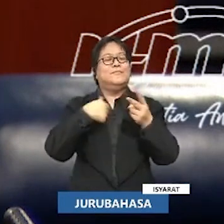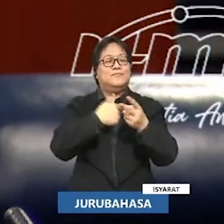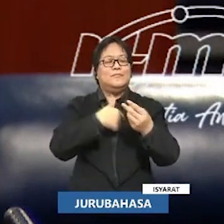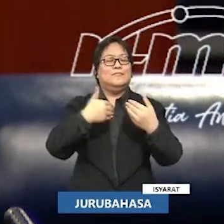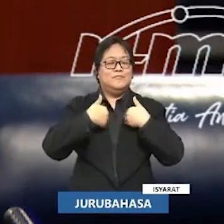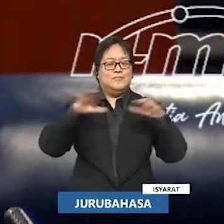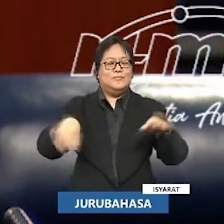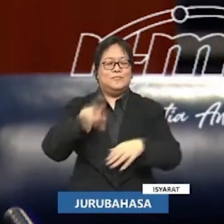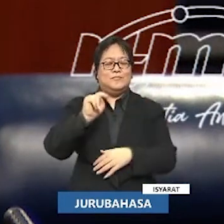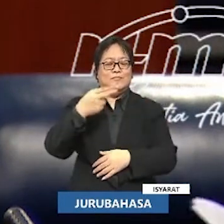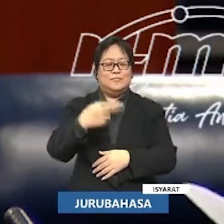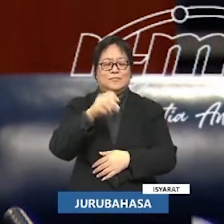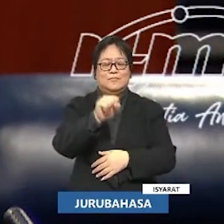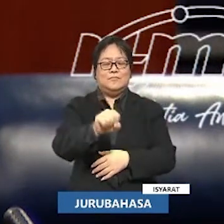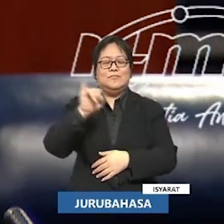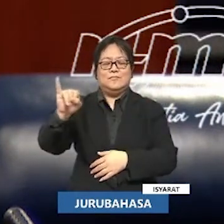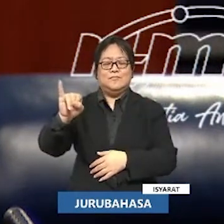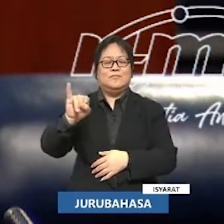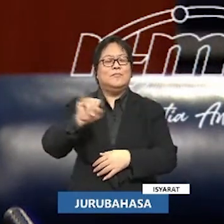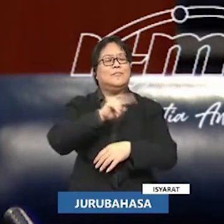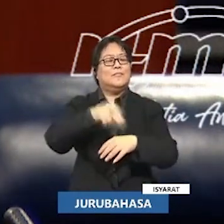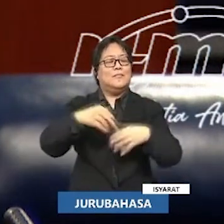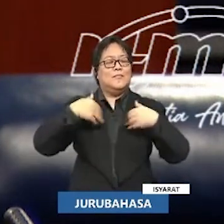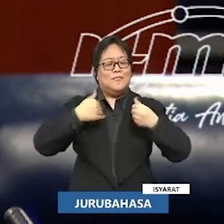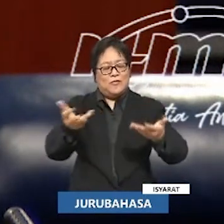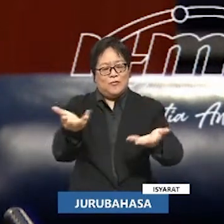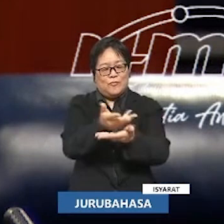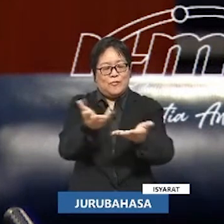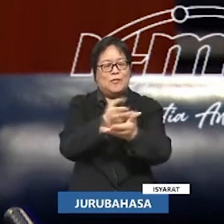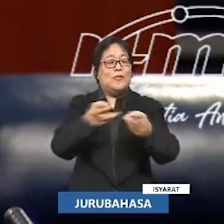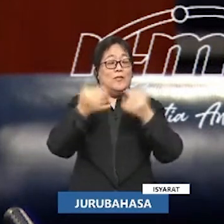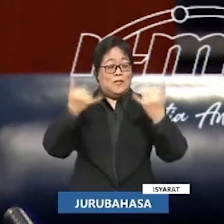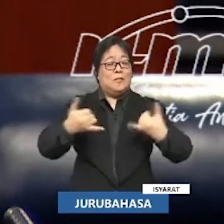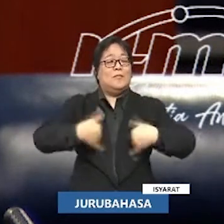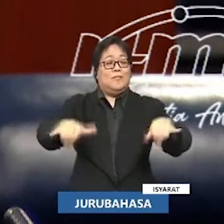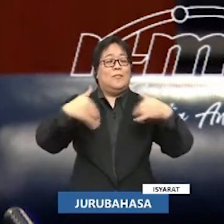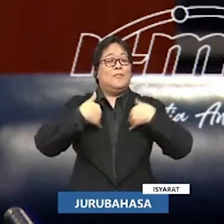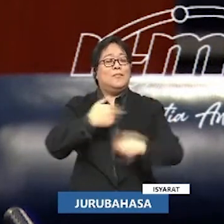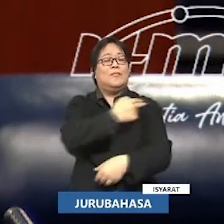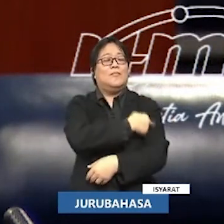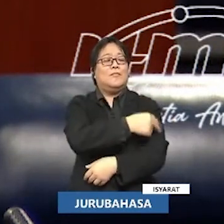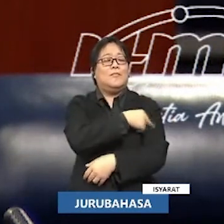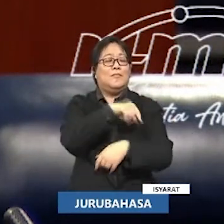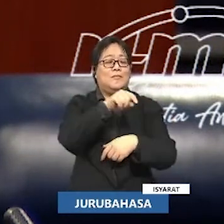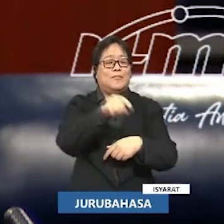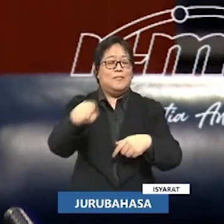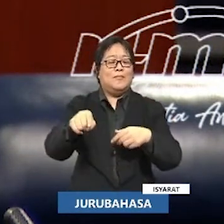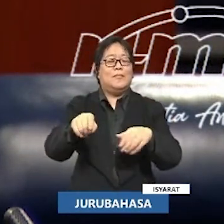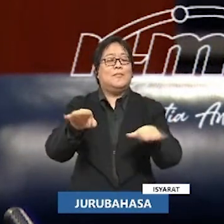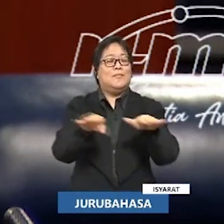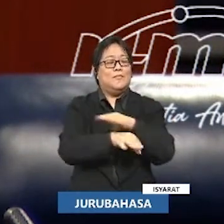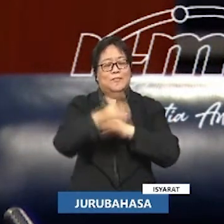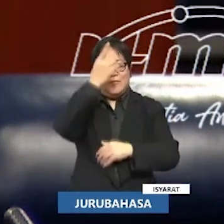juga ada buat NHSI, National Health Screening Initiative, sedang berlangsung di klinik kita di bawah